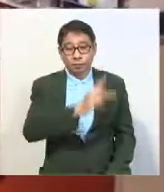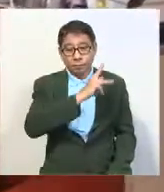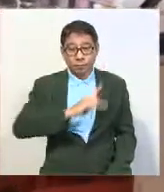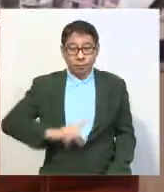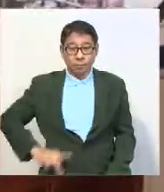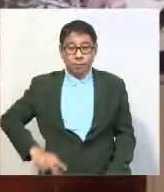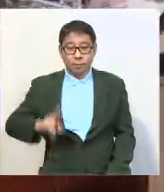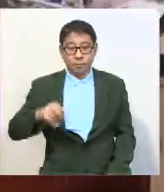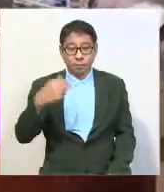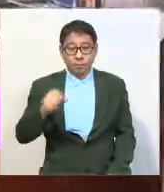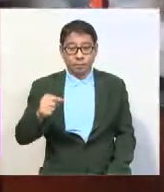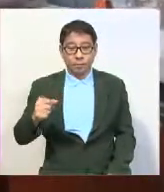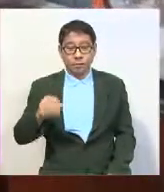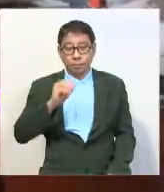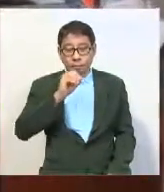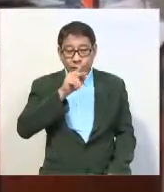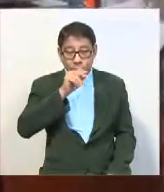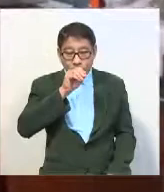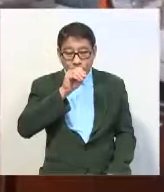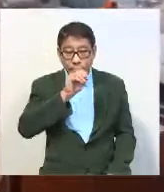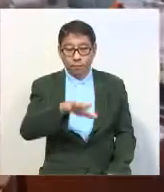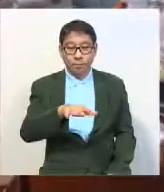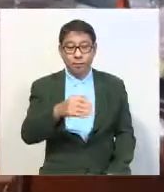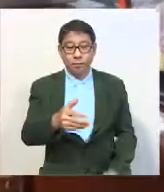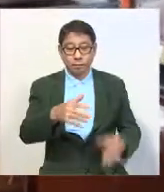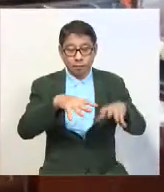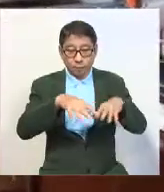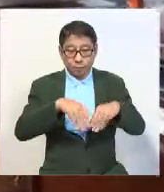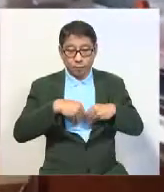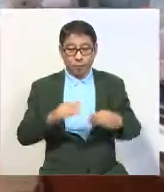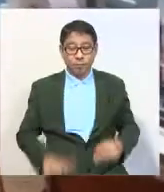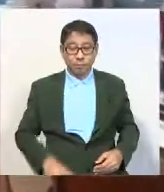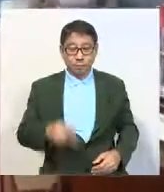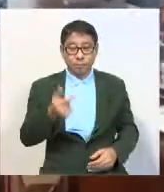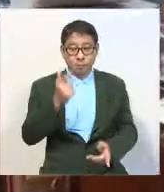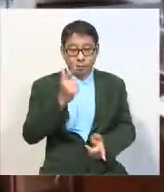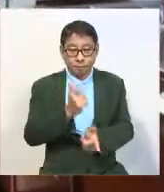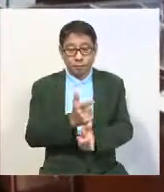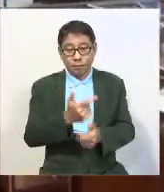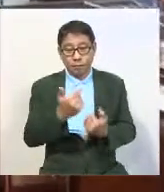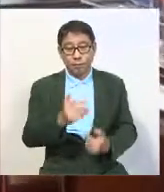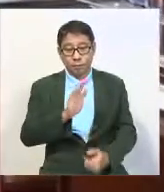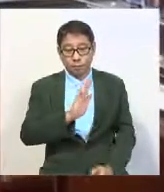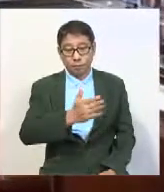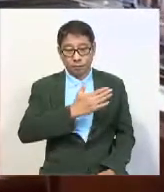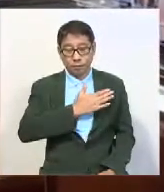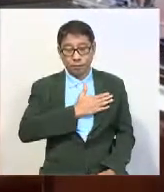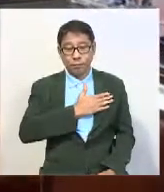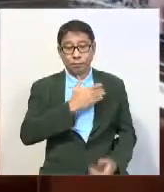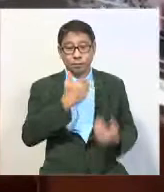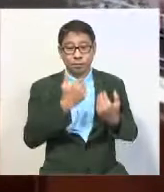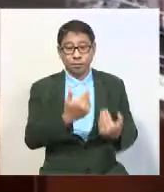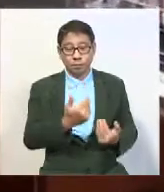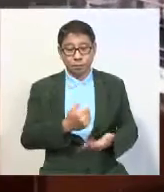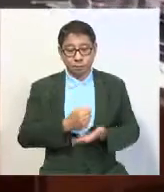พระบาทสมเด็จพระเจ้าอยู่หัวทรงมีพระกระแสรับสั่งให้รับสุนัขทั้งหมดไปดูแลรักษาเป็นสุนัขในพระบรมราชานุเค